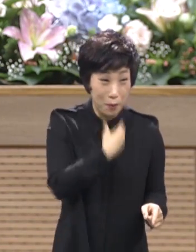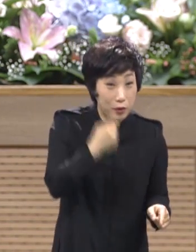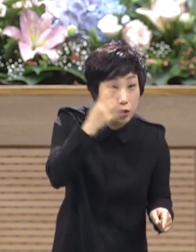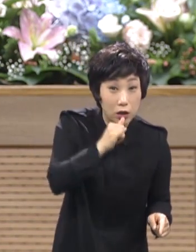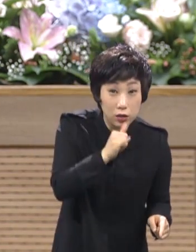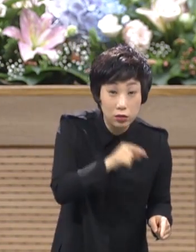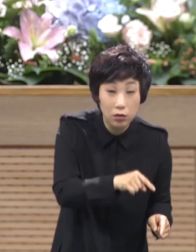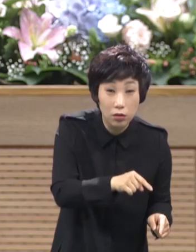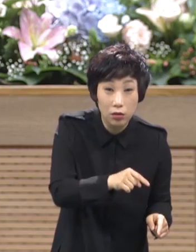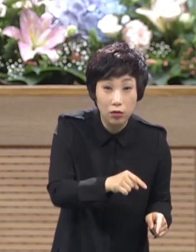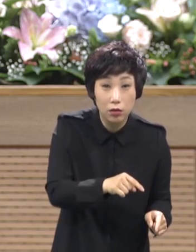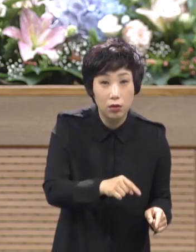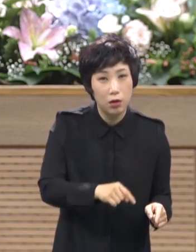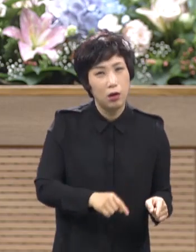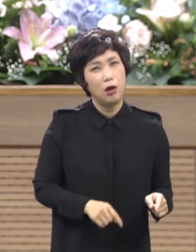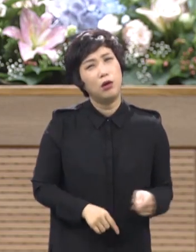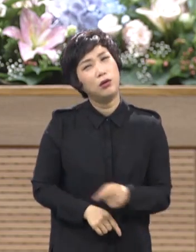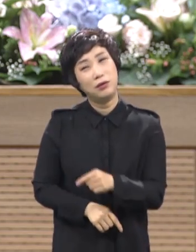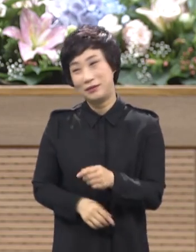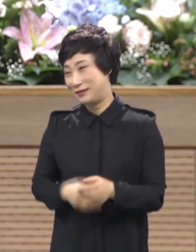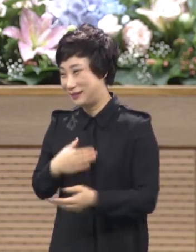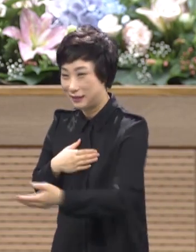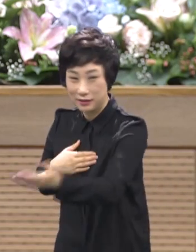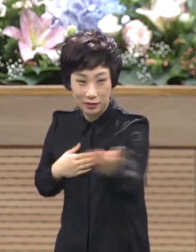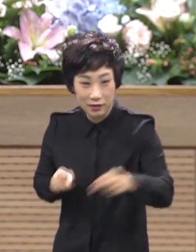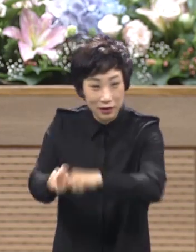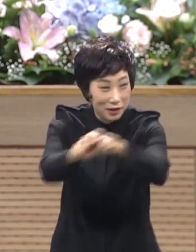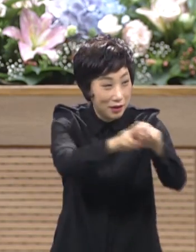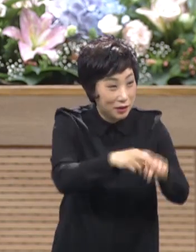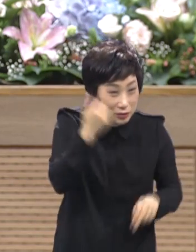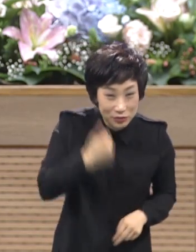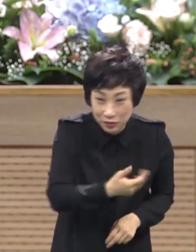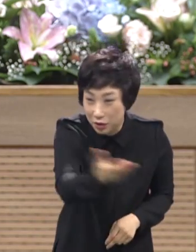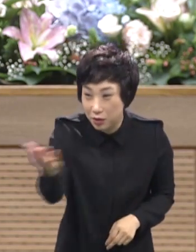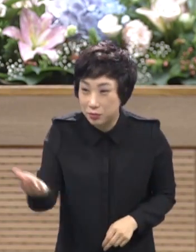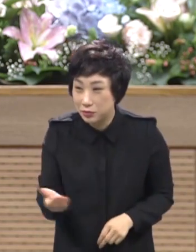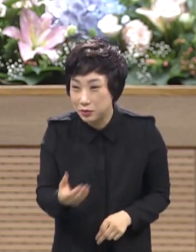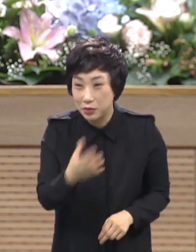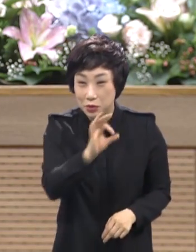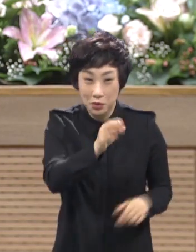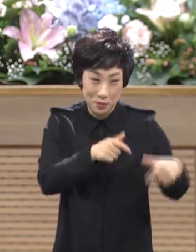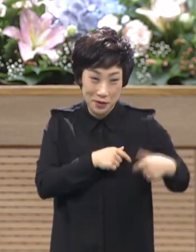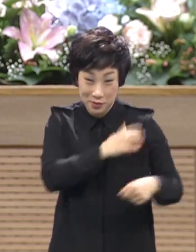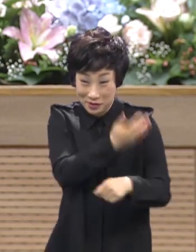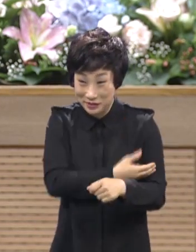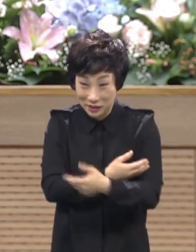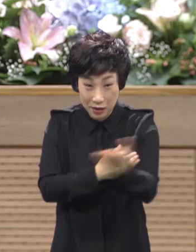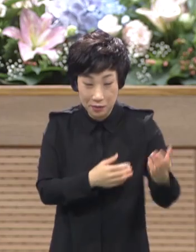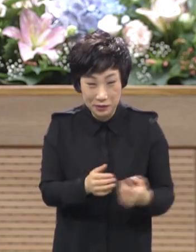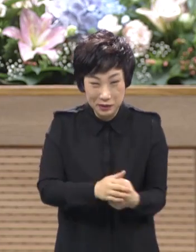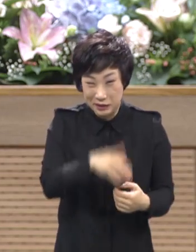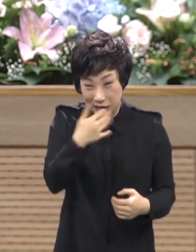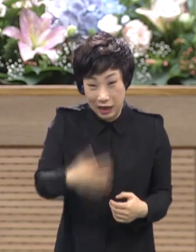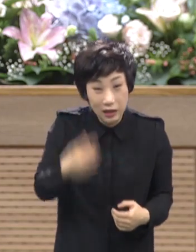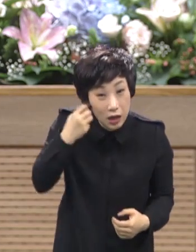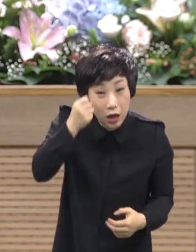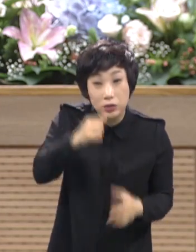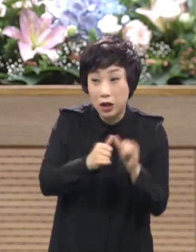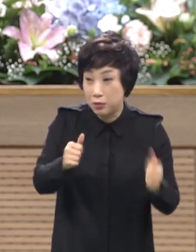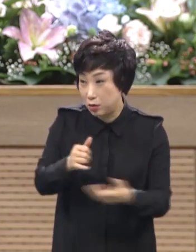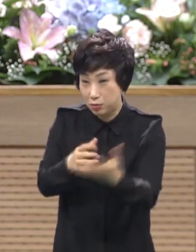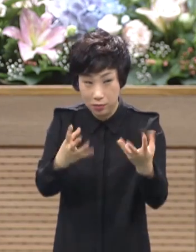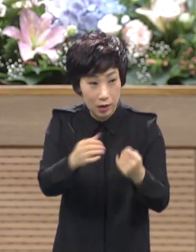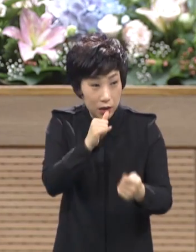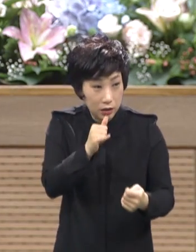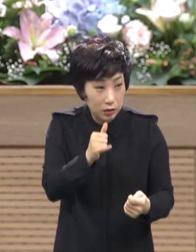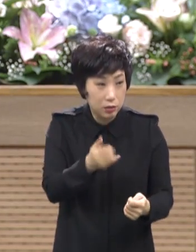이거. 여기도 그런 분들 많이 앉았죠. 그거는